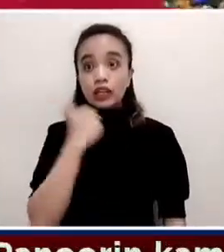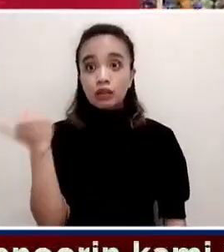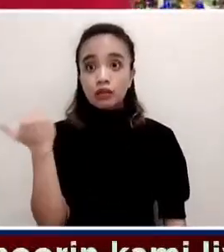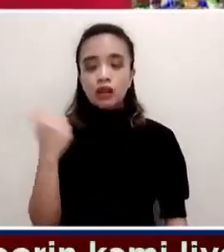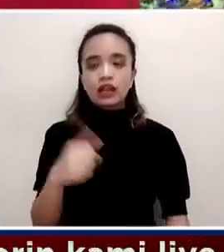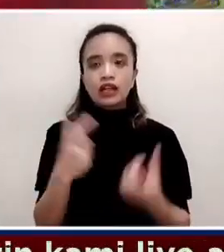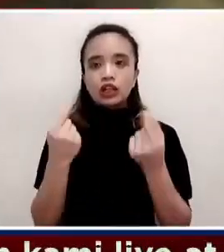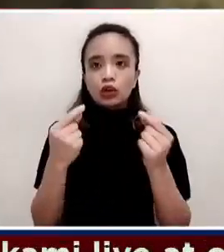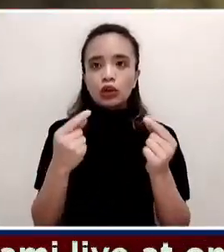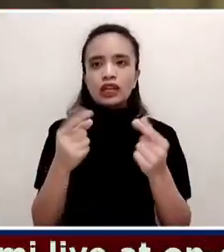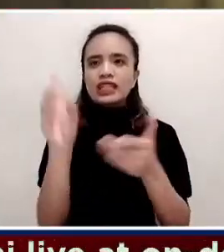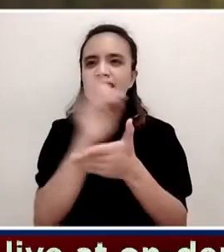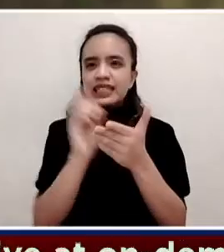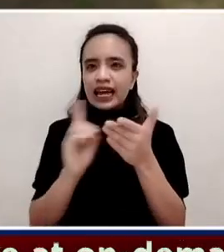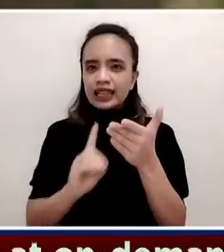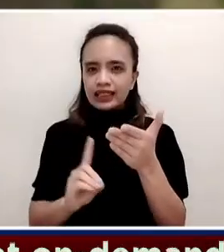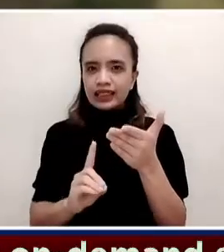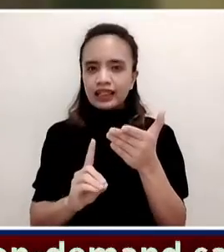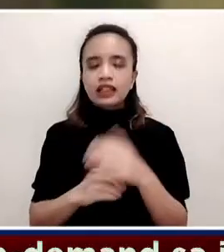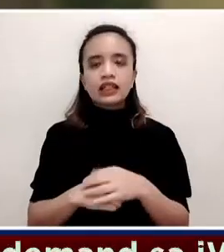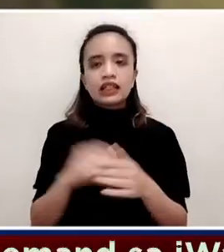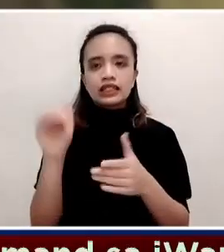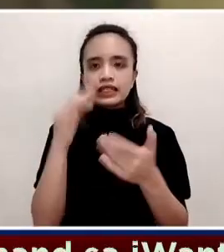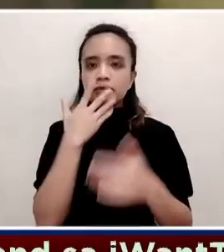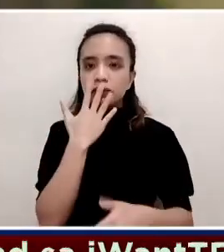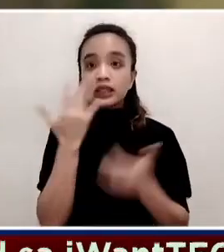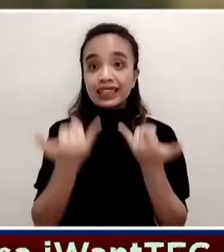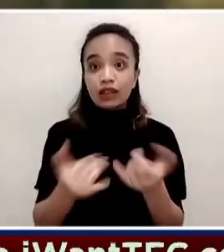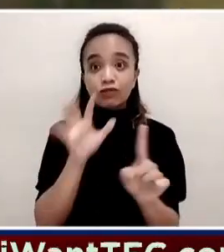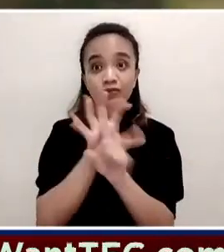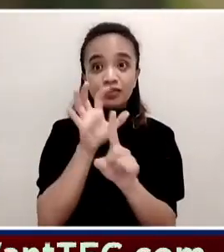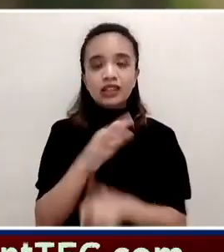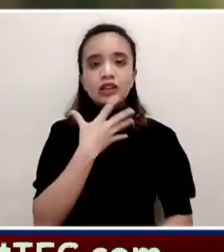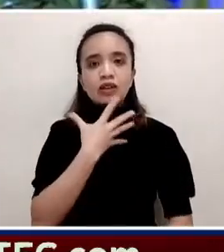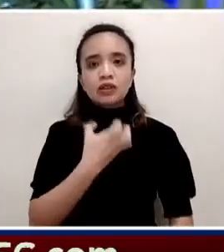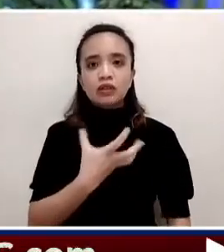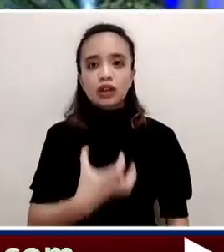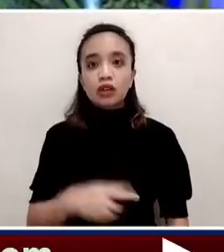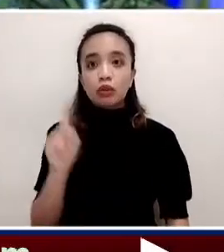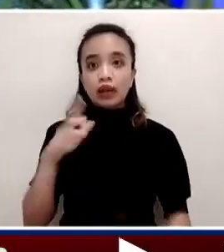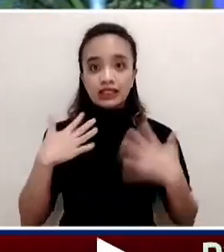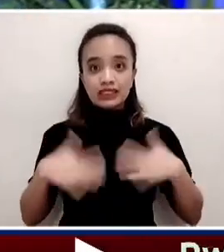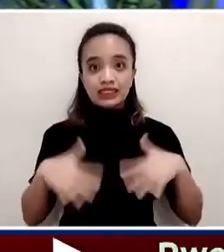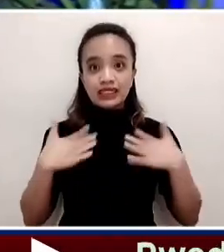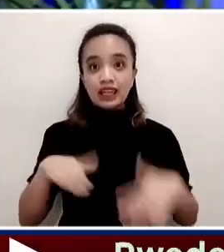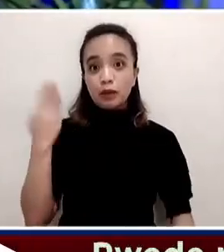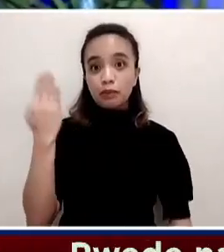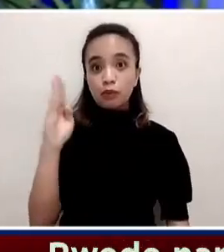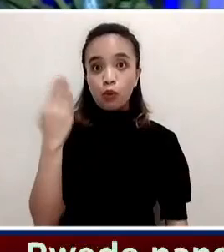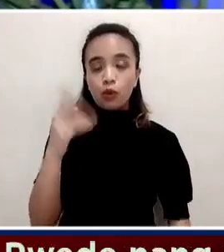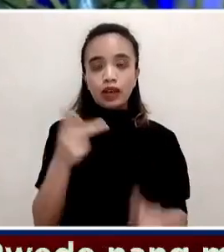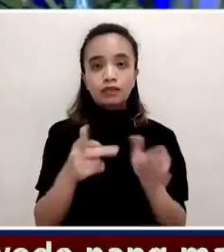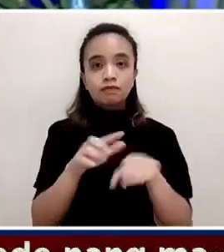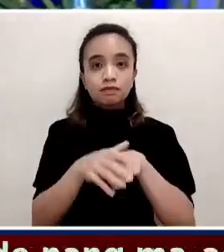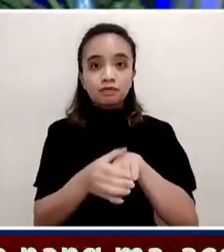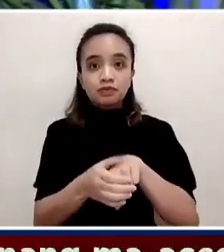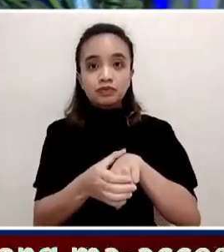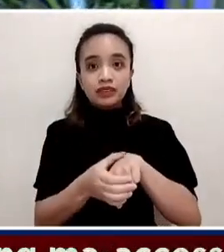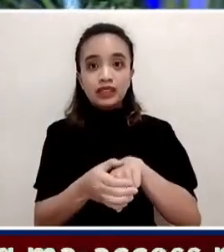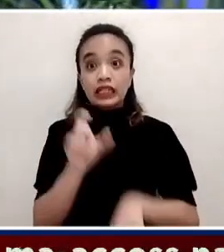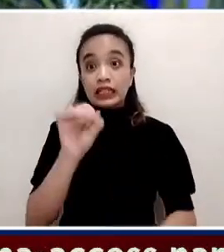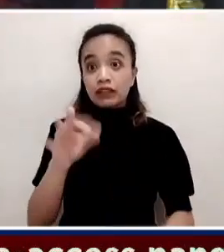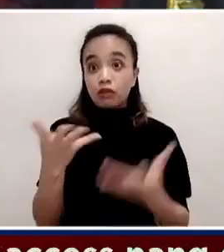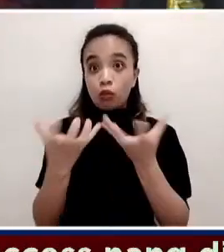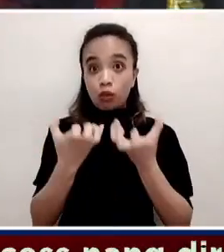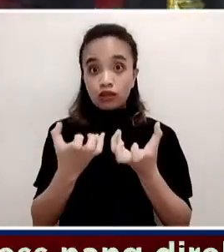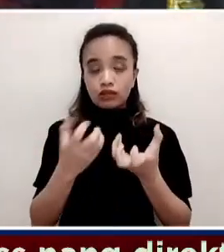ng disenyo at kulay. Kabilang sa mga nauso ngayon ay ang Santa Claus na ang suot ay kulay asul at purple. Kung gusto mong personalize yung Santa